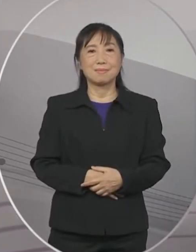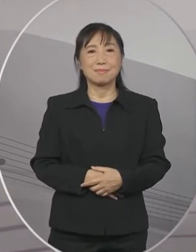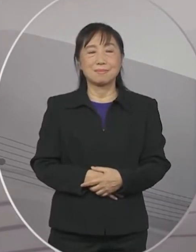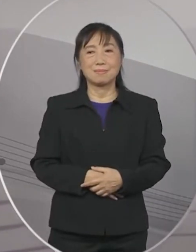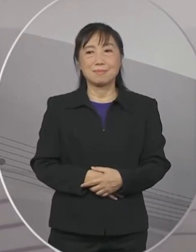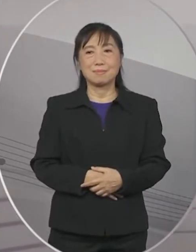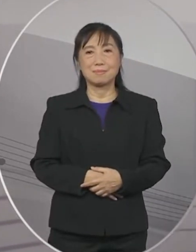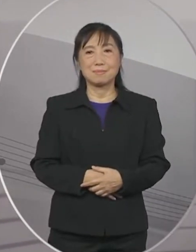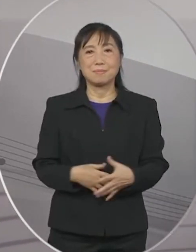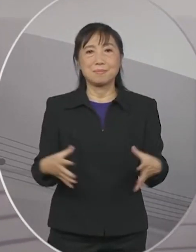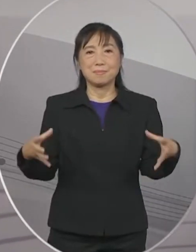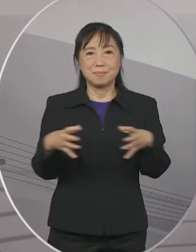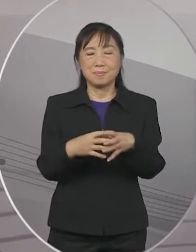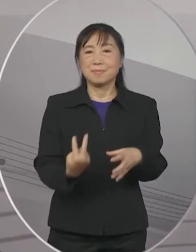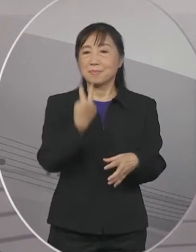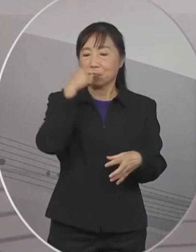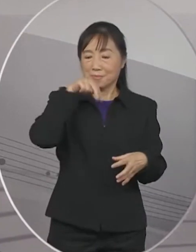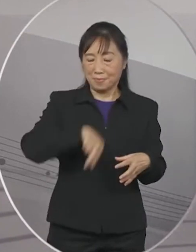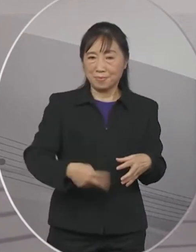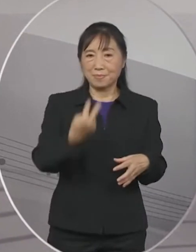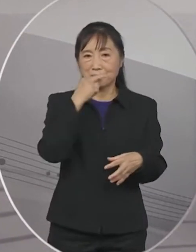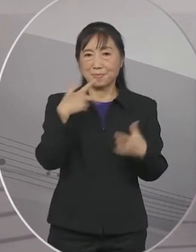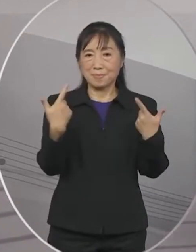然后结合吐纳，